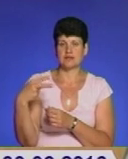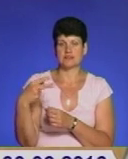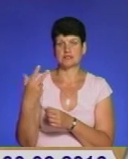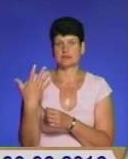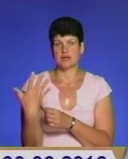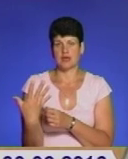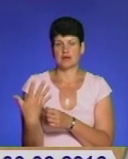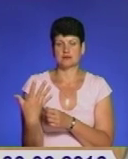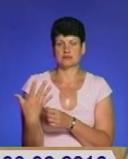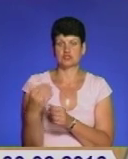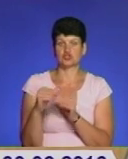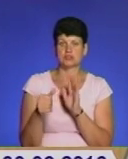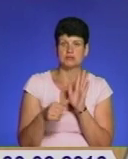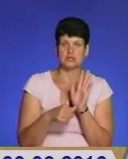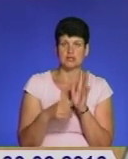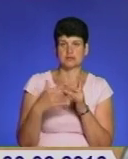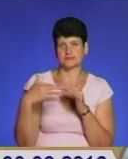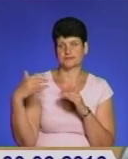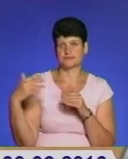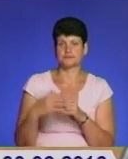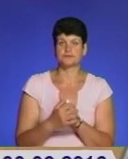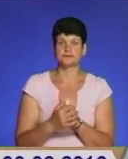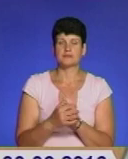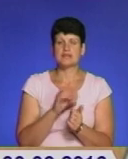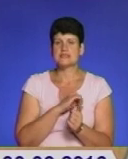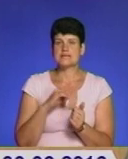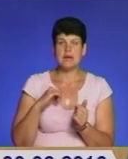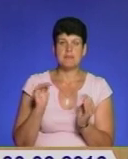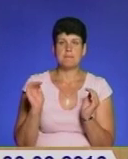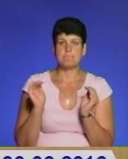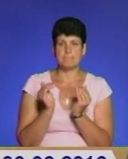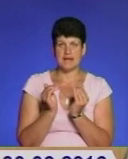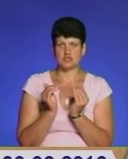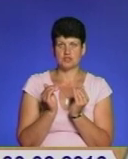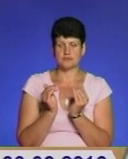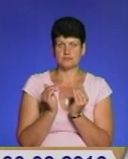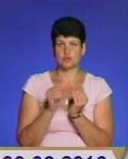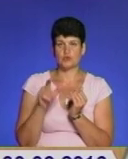25, 16 і так далі. Найменше навантаження